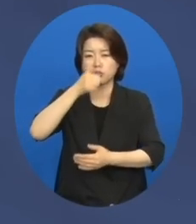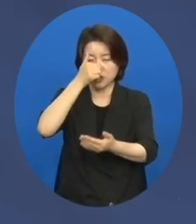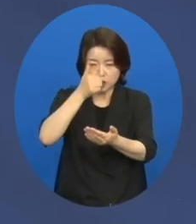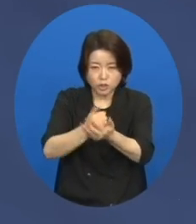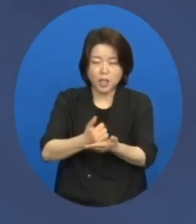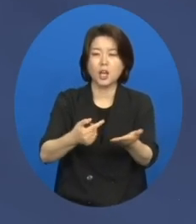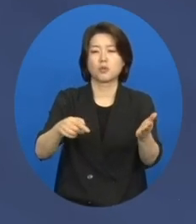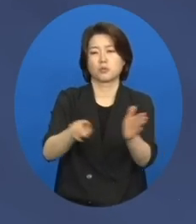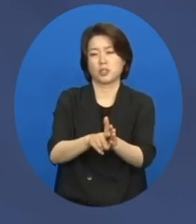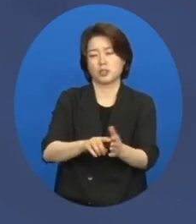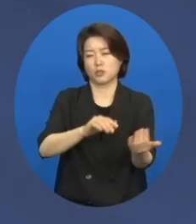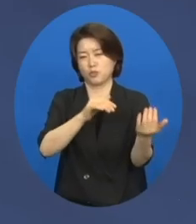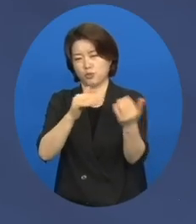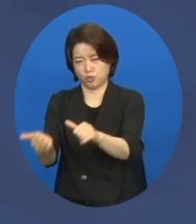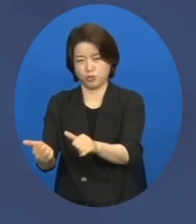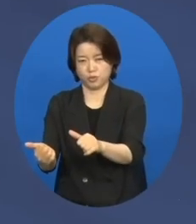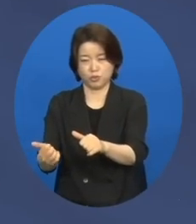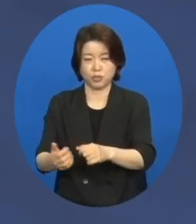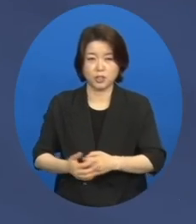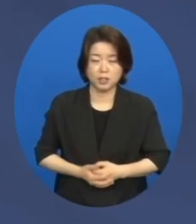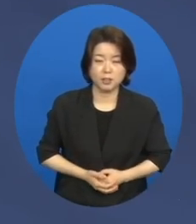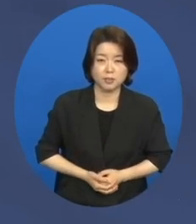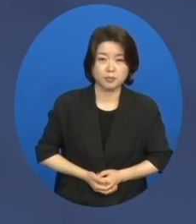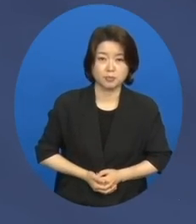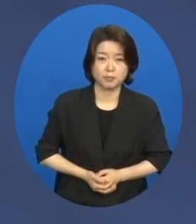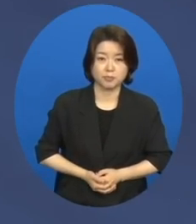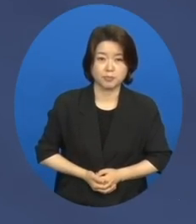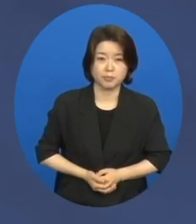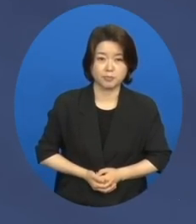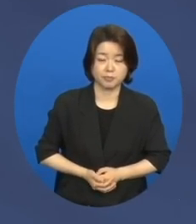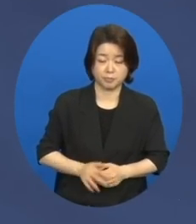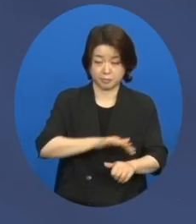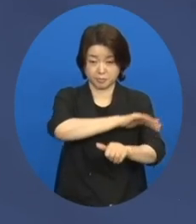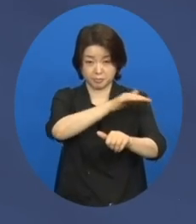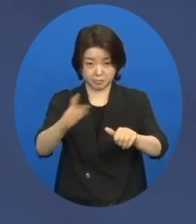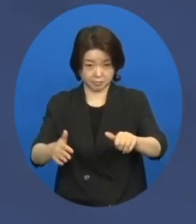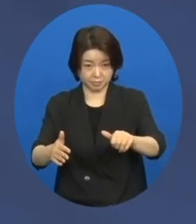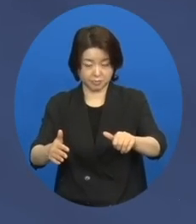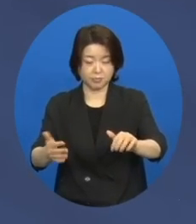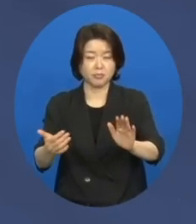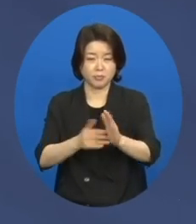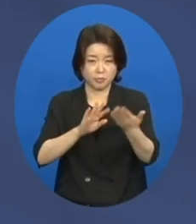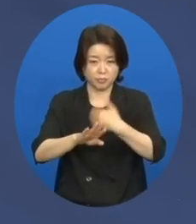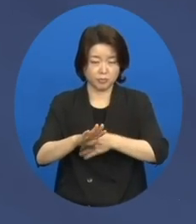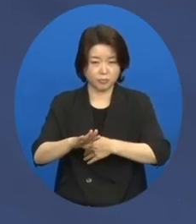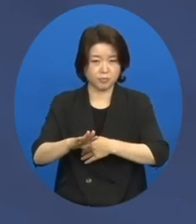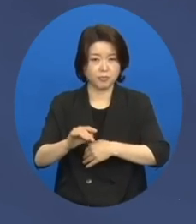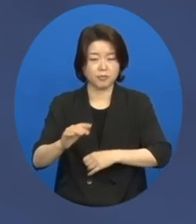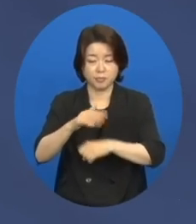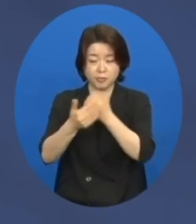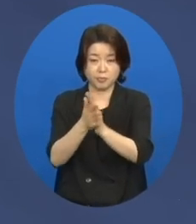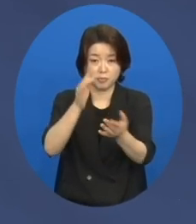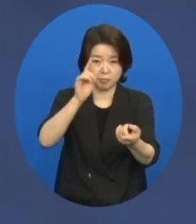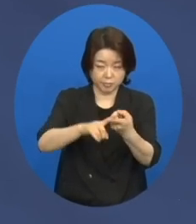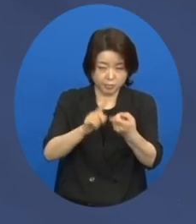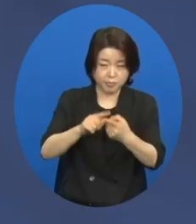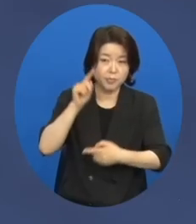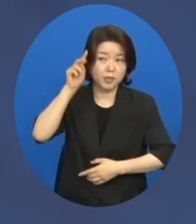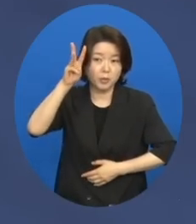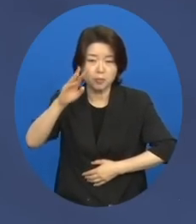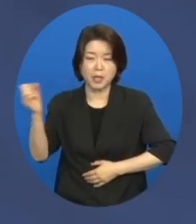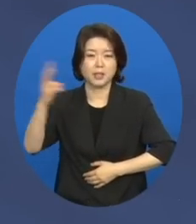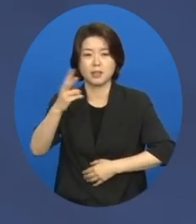성경대로 그리스도께서 우리 죄를 위하여 죽으시고 장사 지낸 바 되셨다가 성경대로 사흘 만에